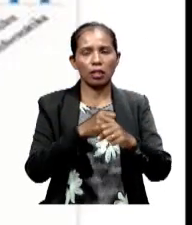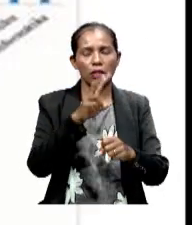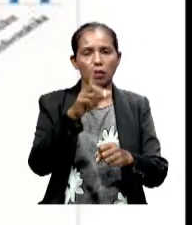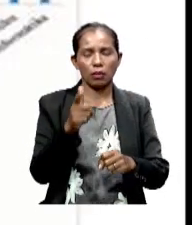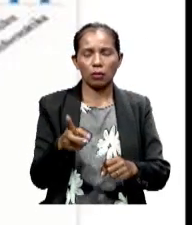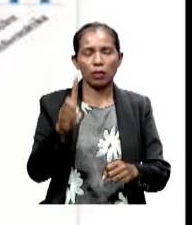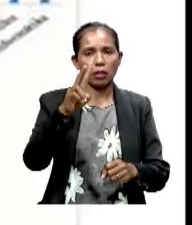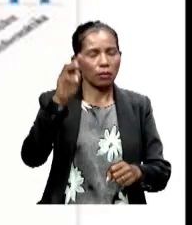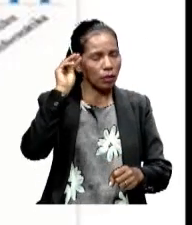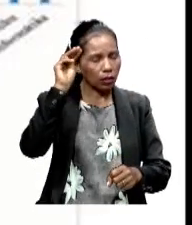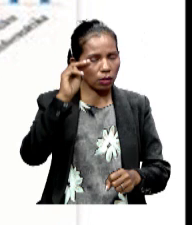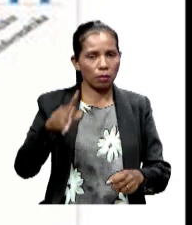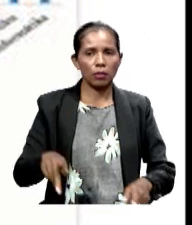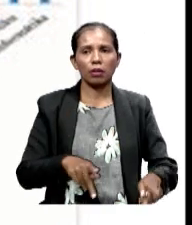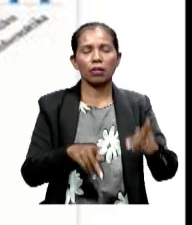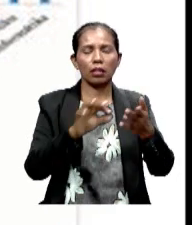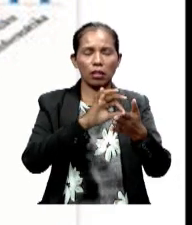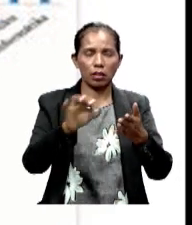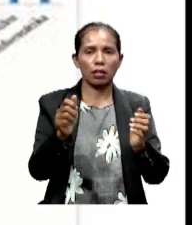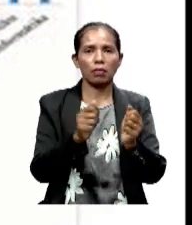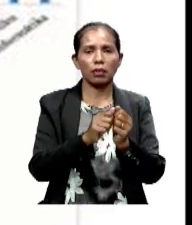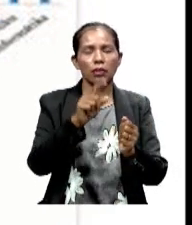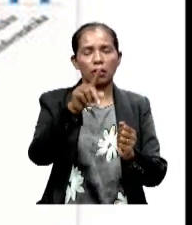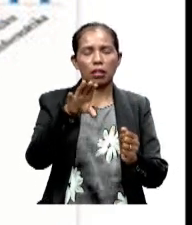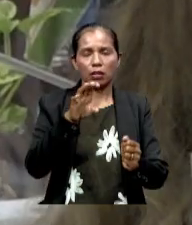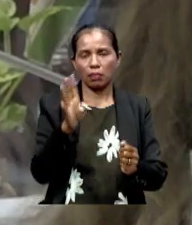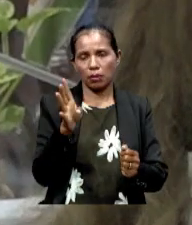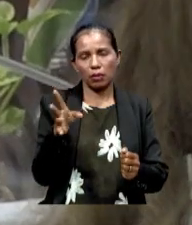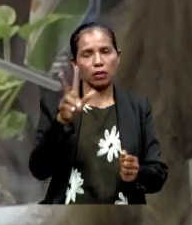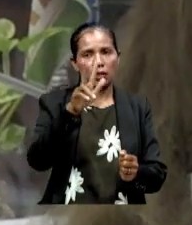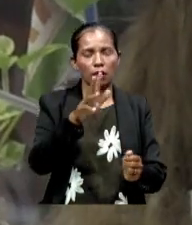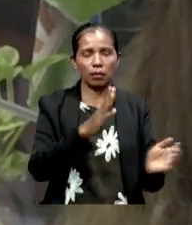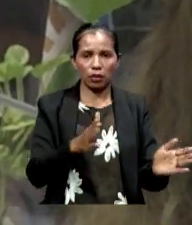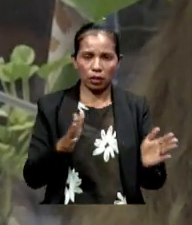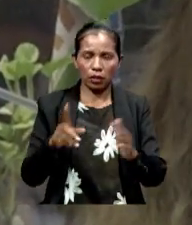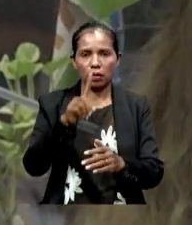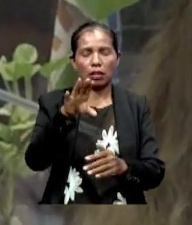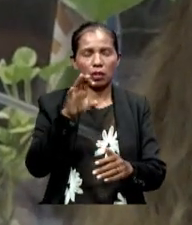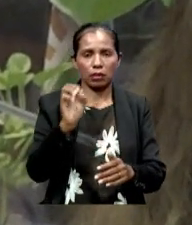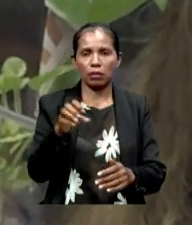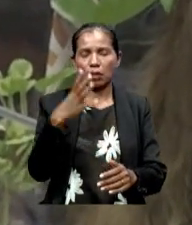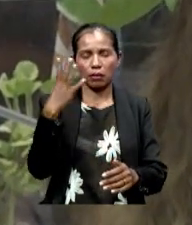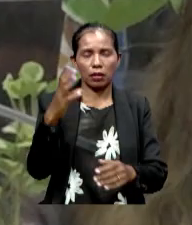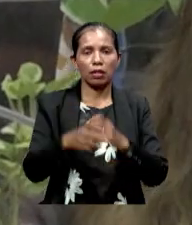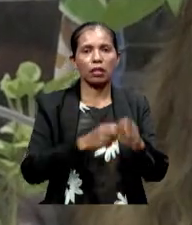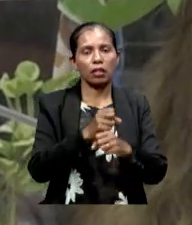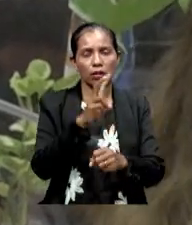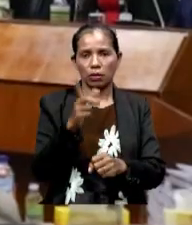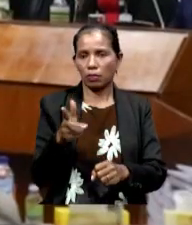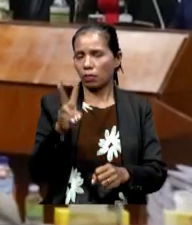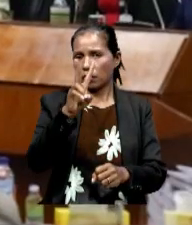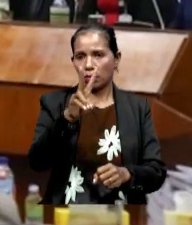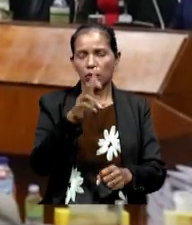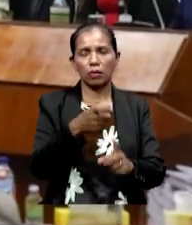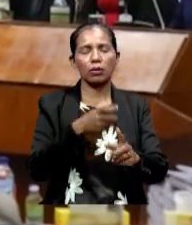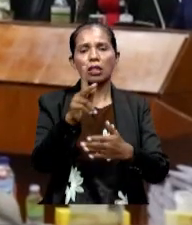Lebe Ministeru Publiku rezista atu sida hatun resin tolu. Prosesu atu sida sanu resin lima yatinang ring roron resin rua, kompost husi